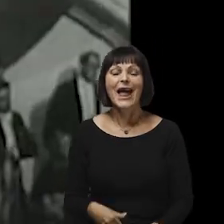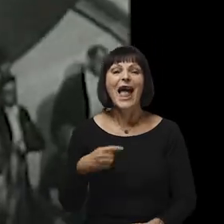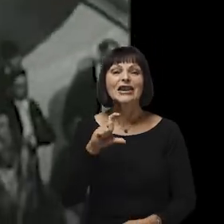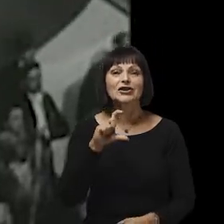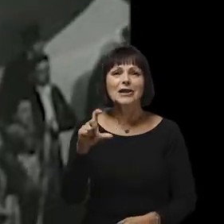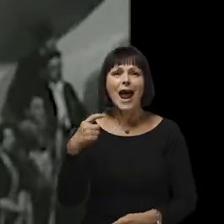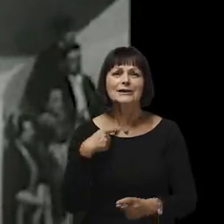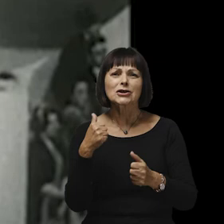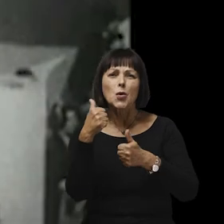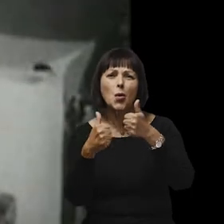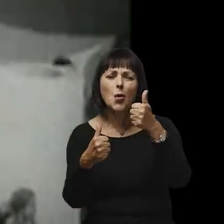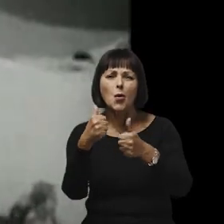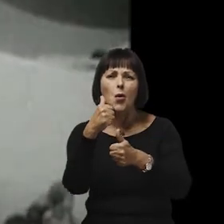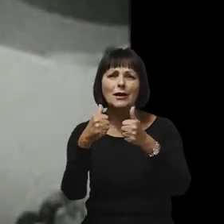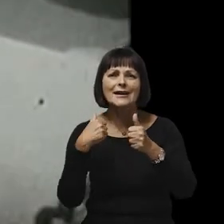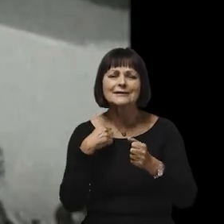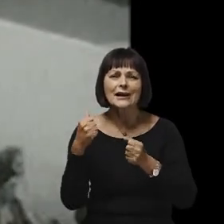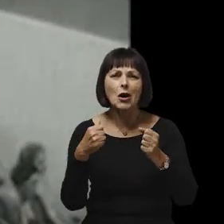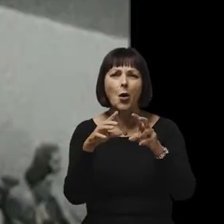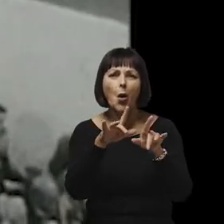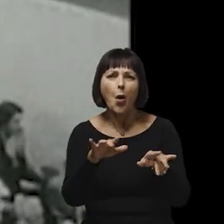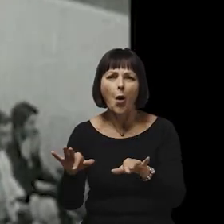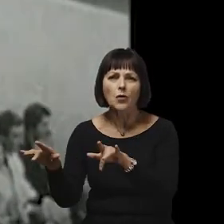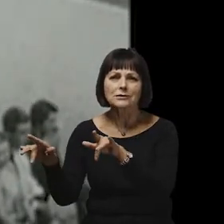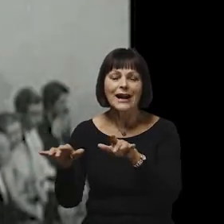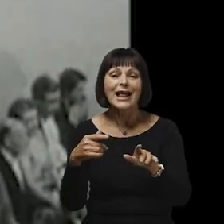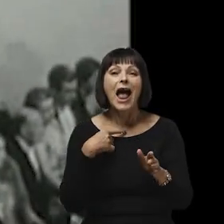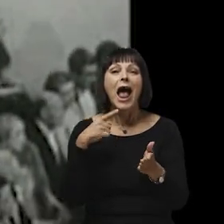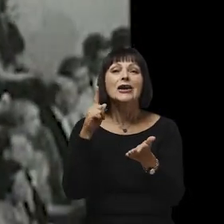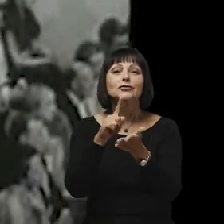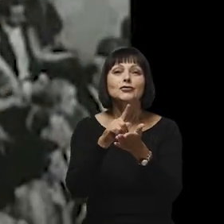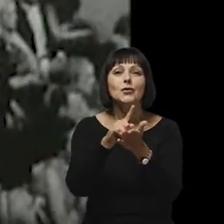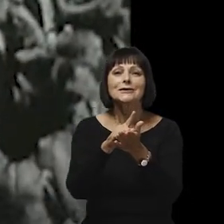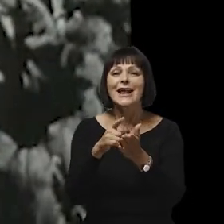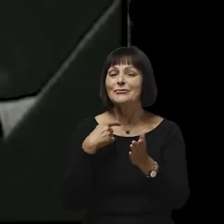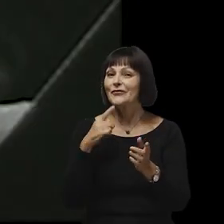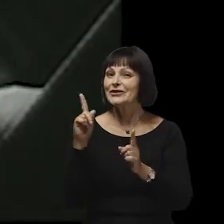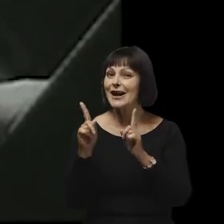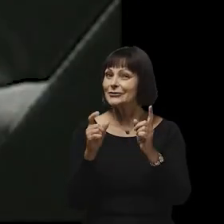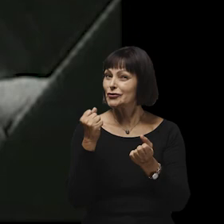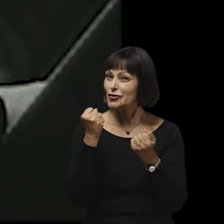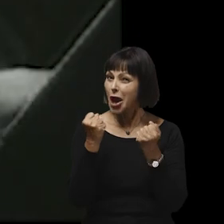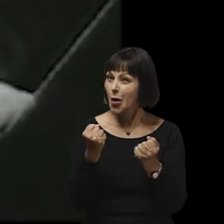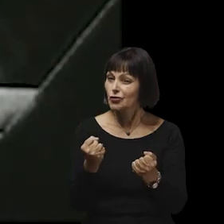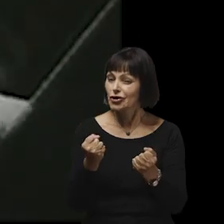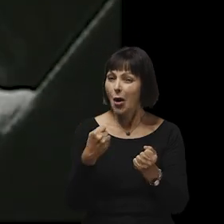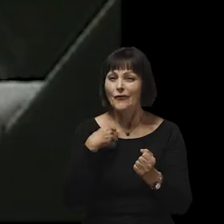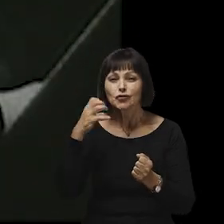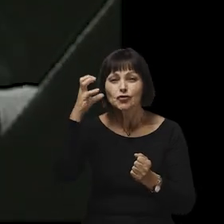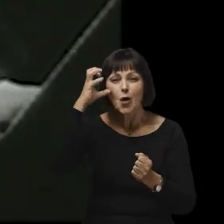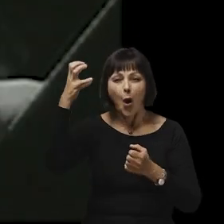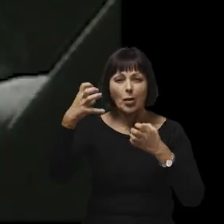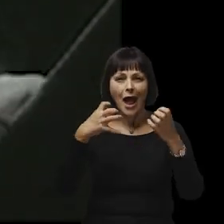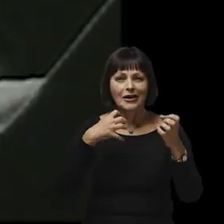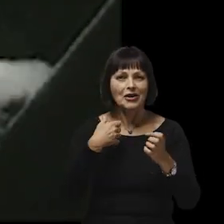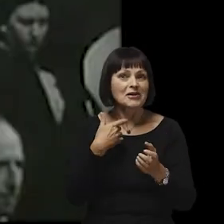czasach postępującej komercjalizacji działalności koncertowej o sukcesie czasem decydował łut szczęścia. Nawet najzdolniejsi artyści nie